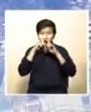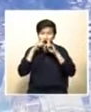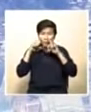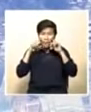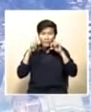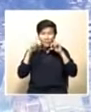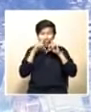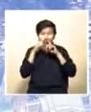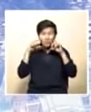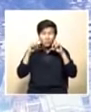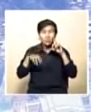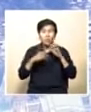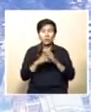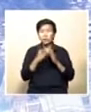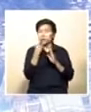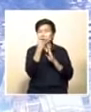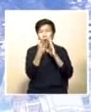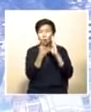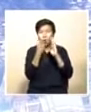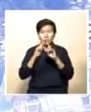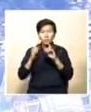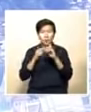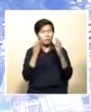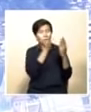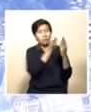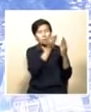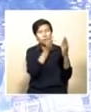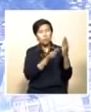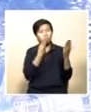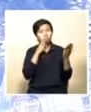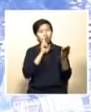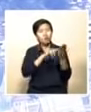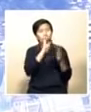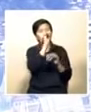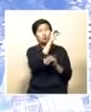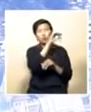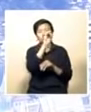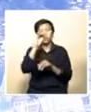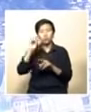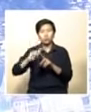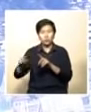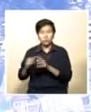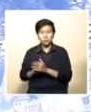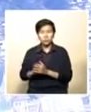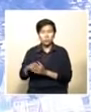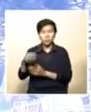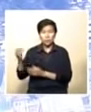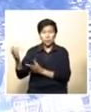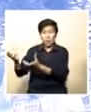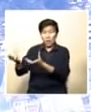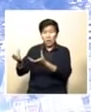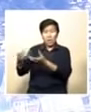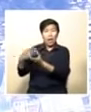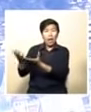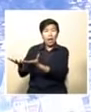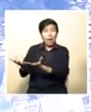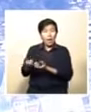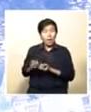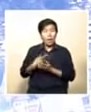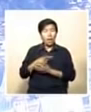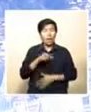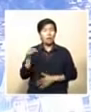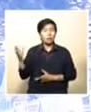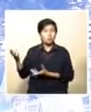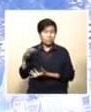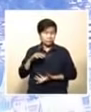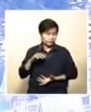เอามาตรวจสอบกันได้อีก1ล้านชิ้นที่ผลิตได้ในแต่ละวันจะเป็นโควต้า